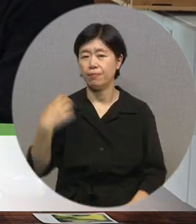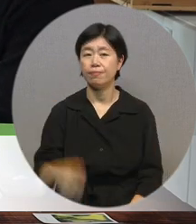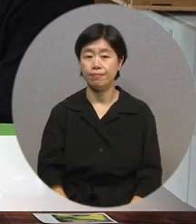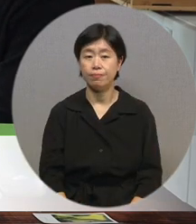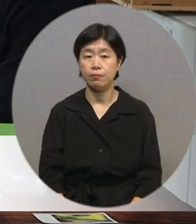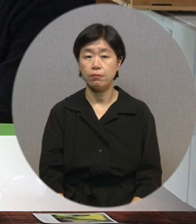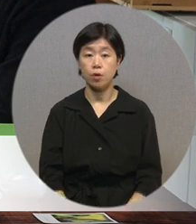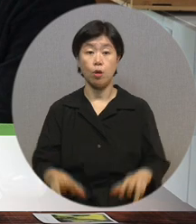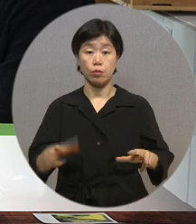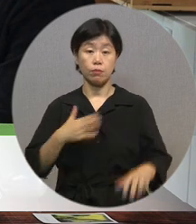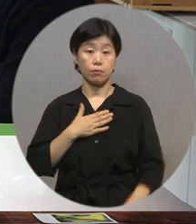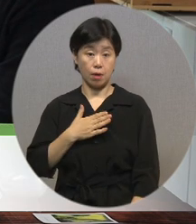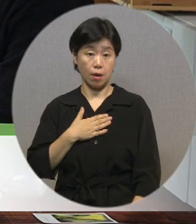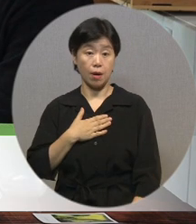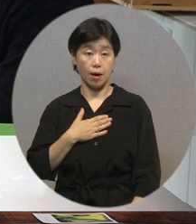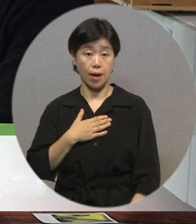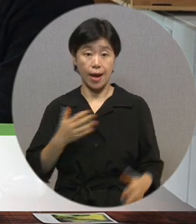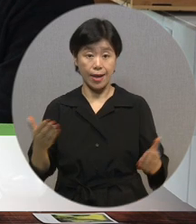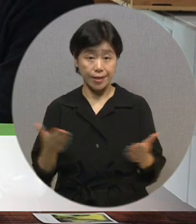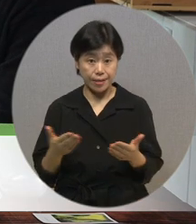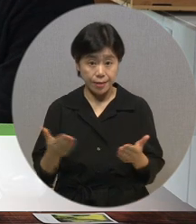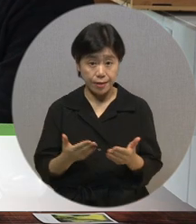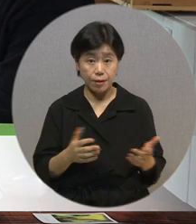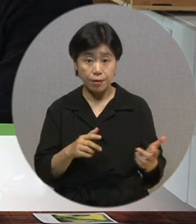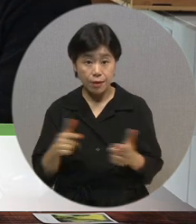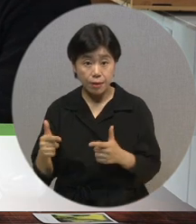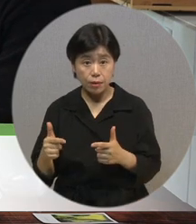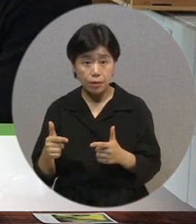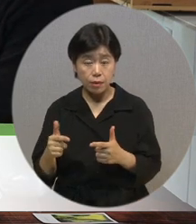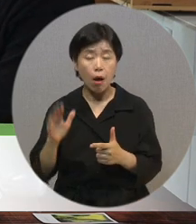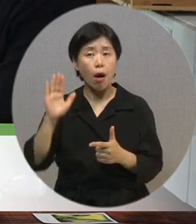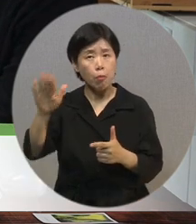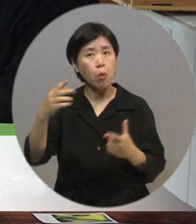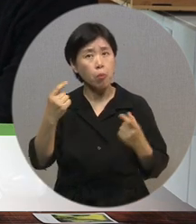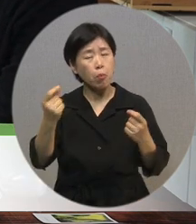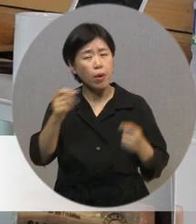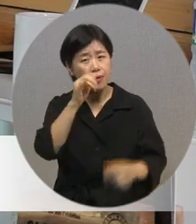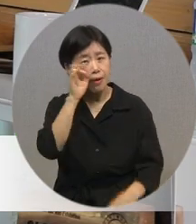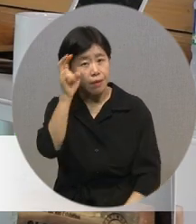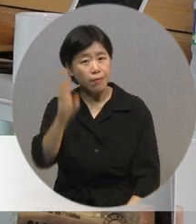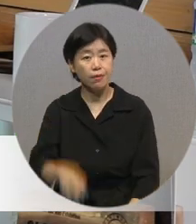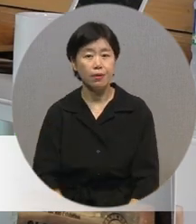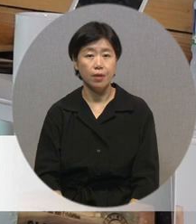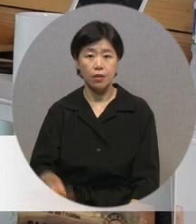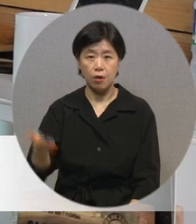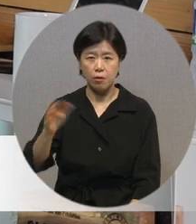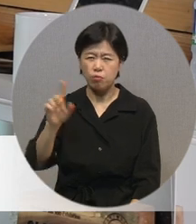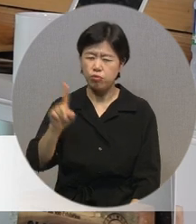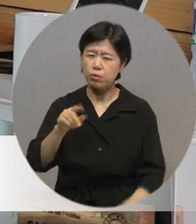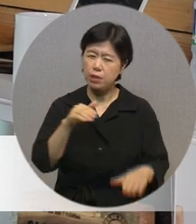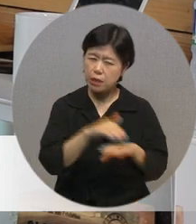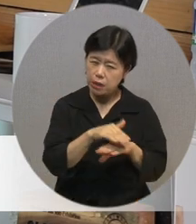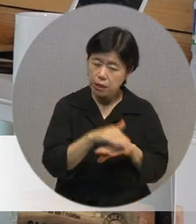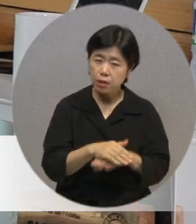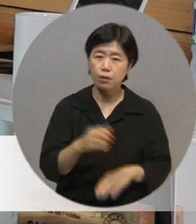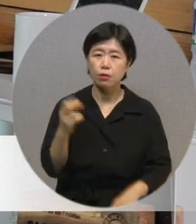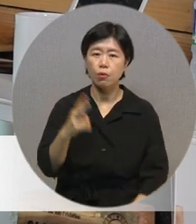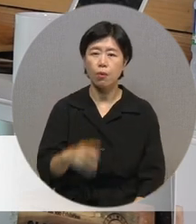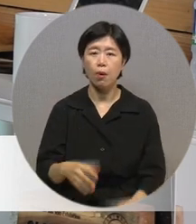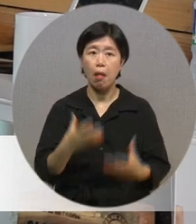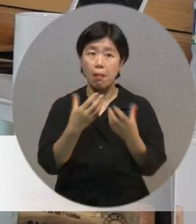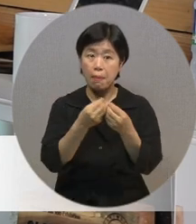제가 지금 하고 있는 것들을 이제 당분간은 할 것 같아요. 근데 이제 다만 어떤 형식이나 내용을